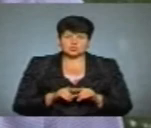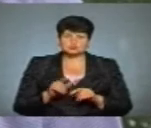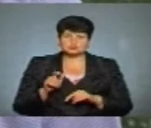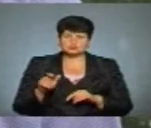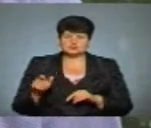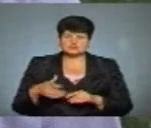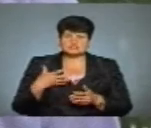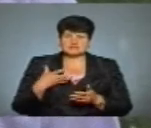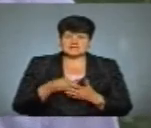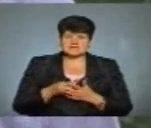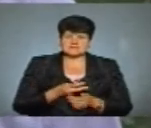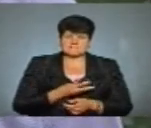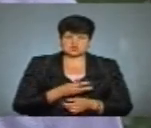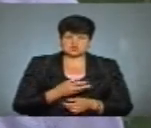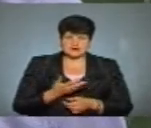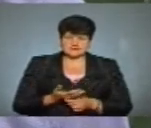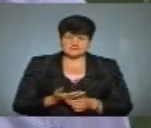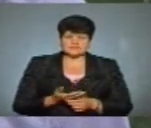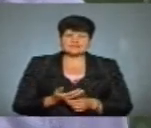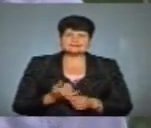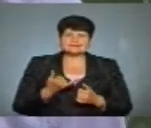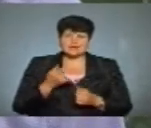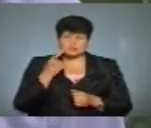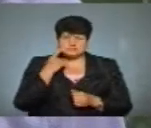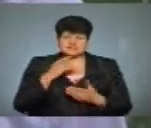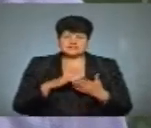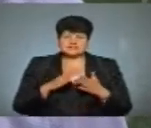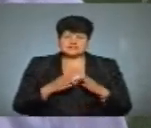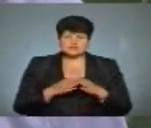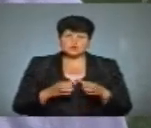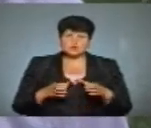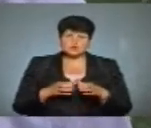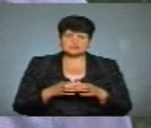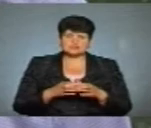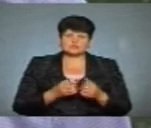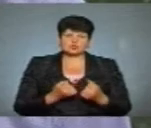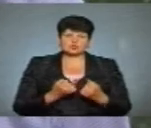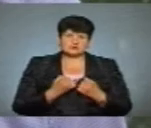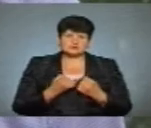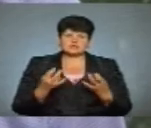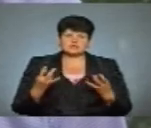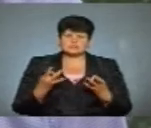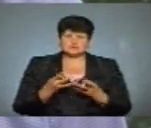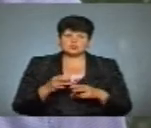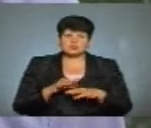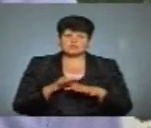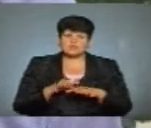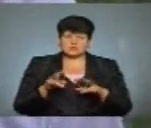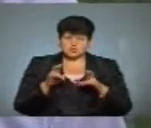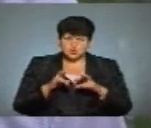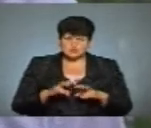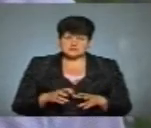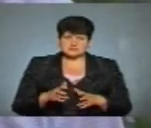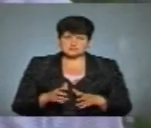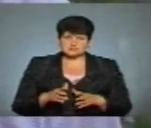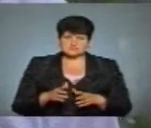за власним бажанням. Для оцінки стану колективного імунітету необхідно проводити дослідження